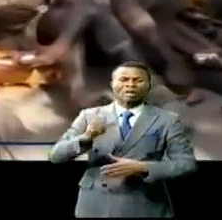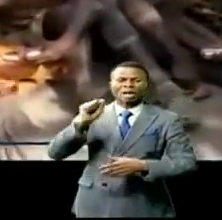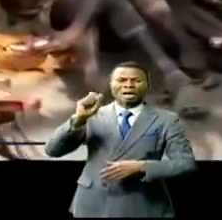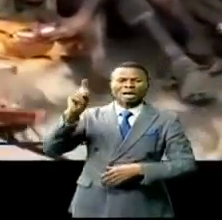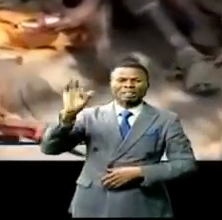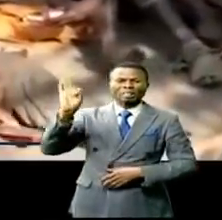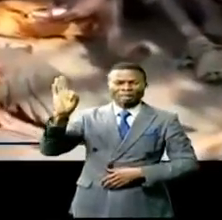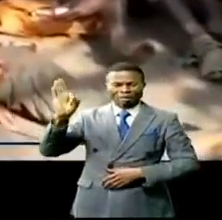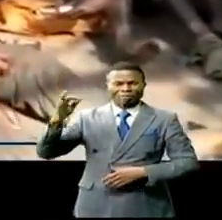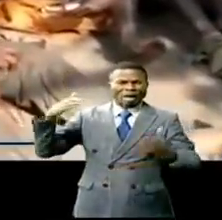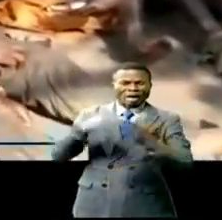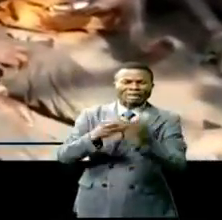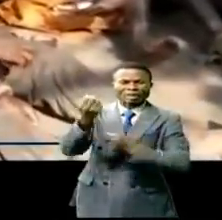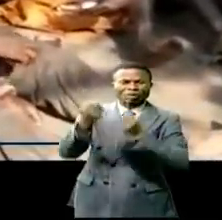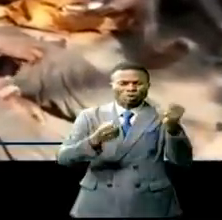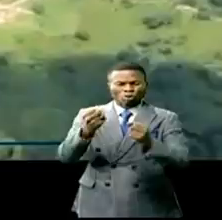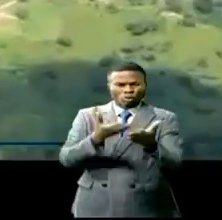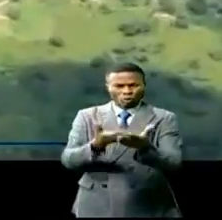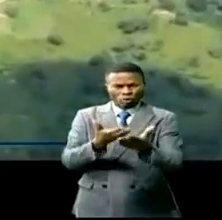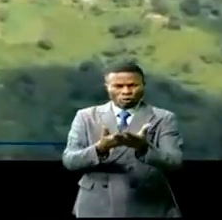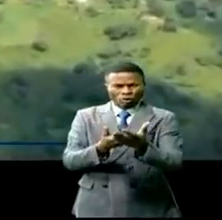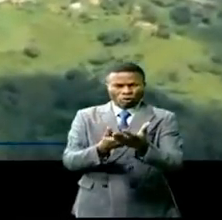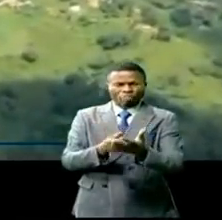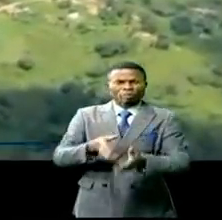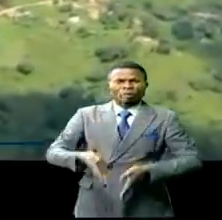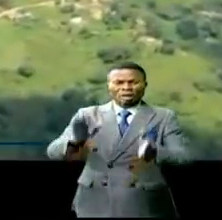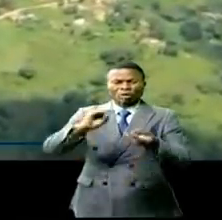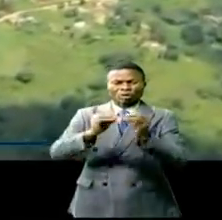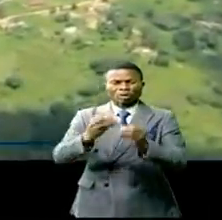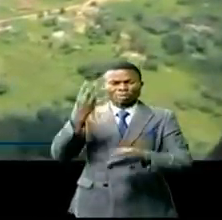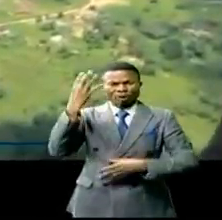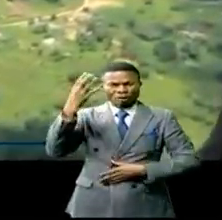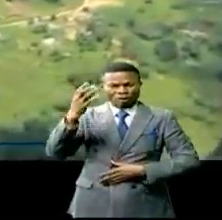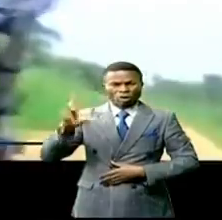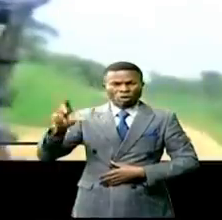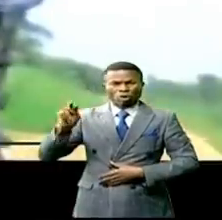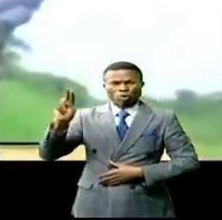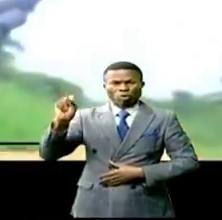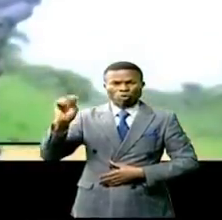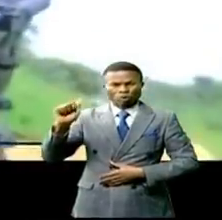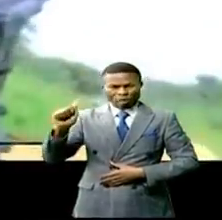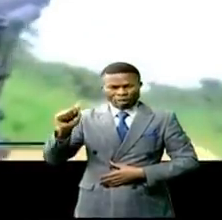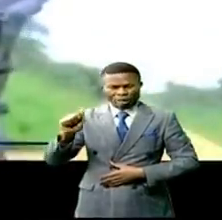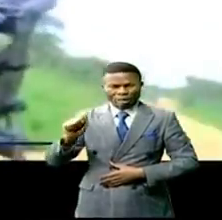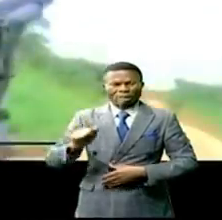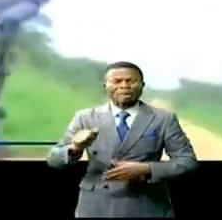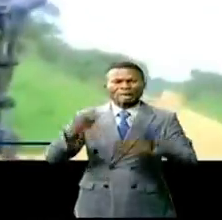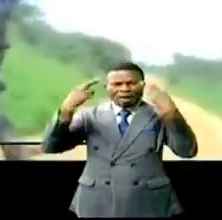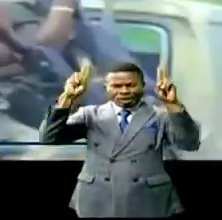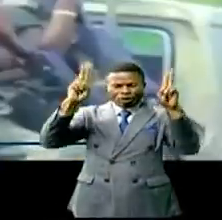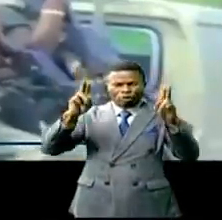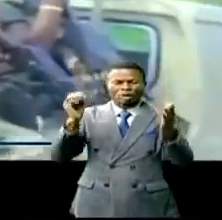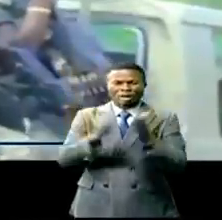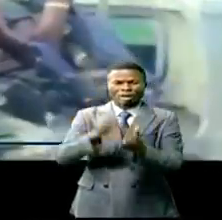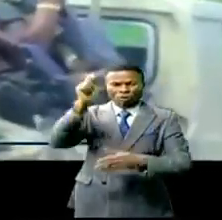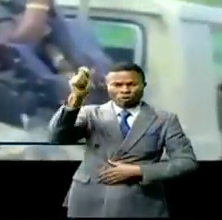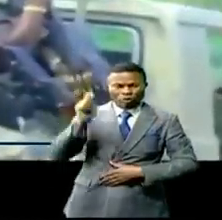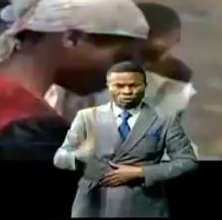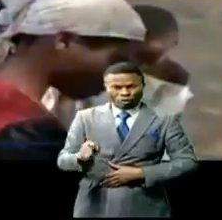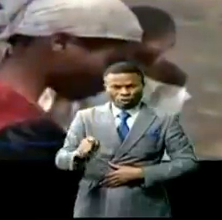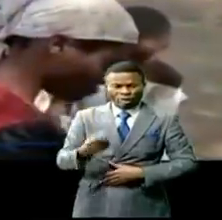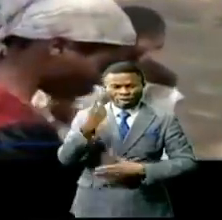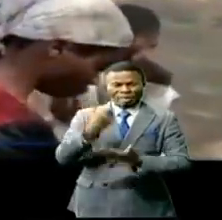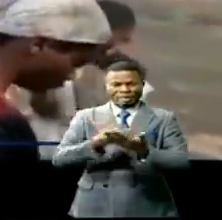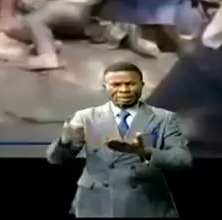véhicules si l'ex commandant luna c'est la rn4 au village lula sans beaucoup c'est un énième succès de l'armée intervient seulement une semaine